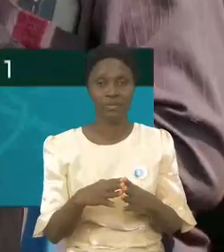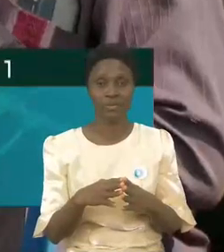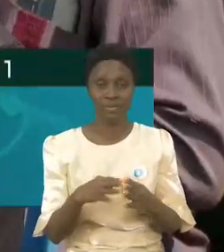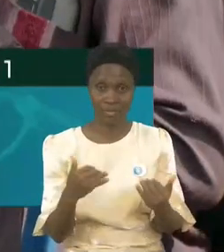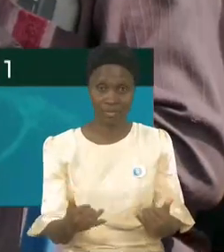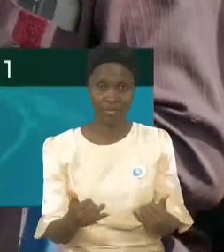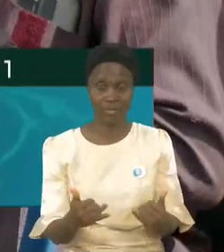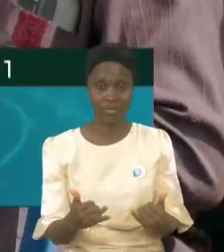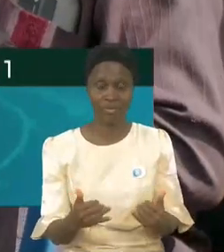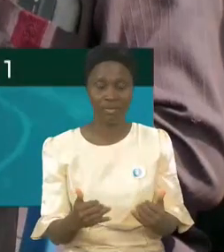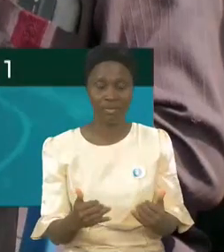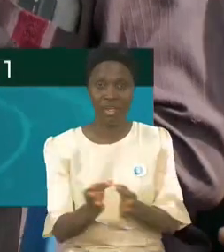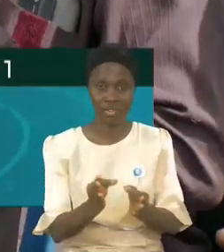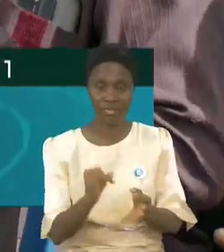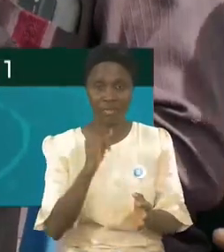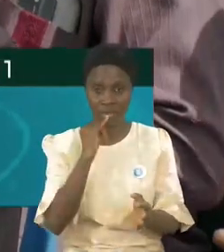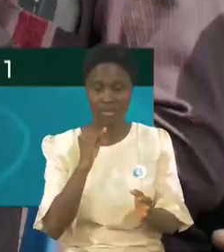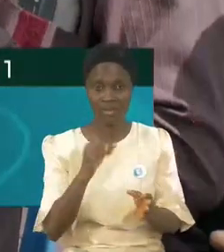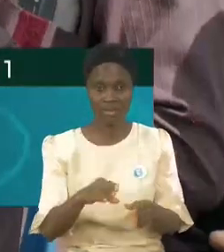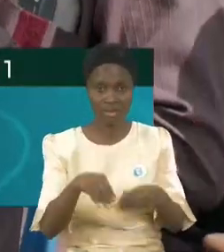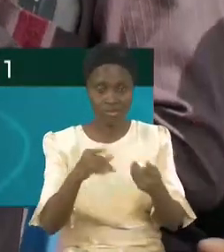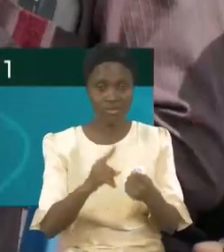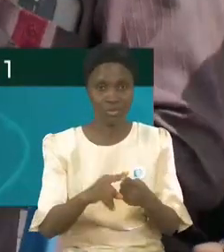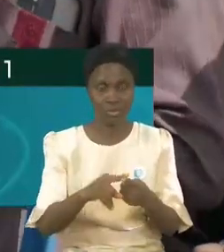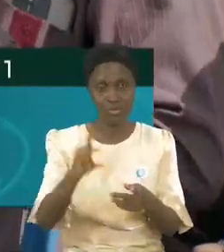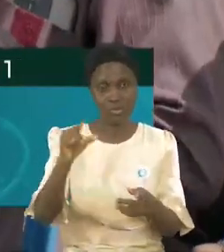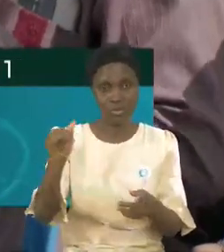Daniel 7, voyons le verset 19.